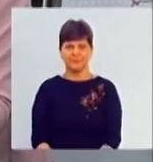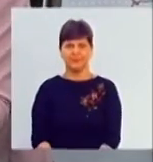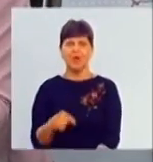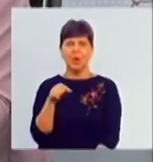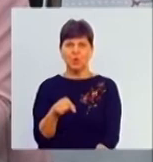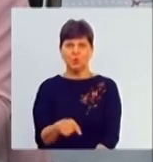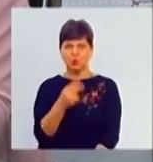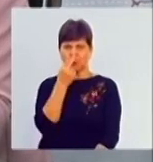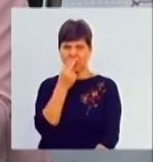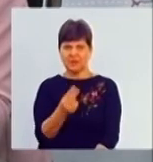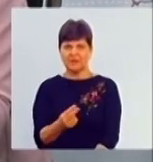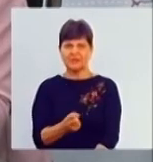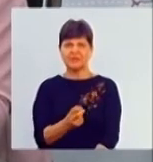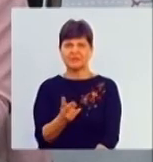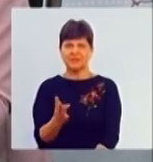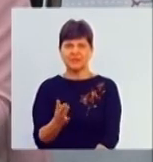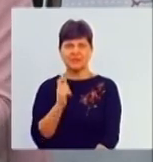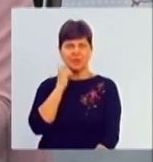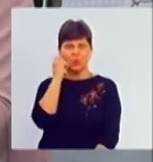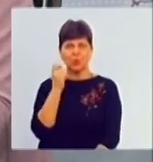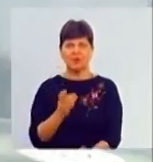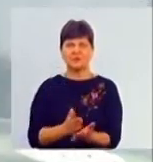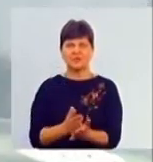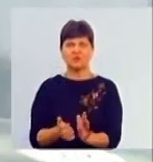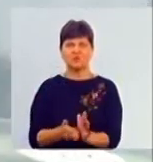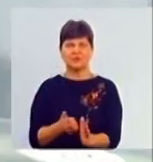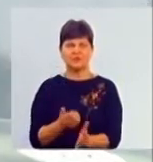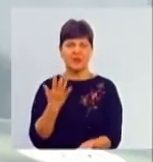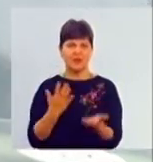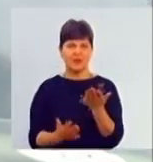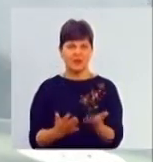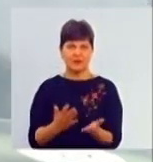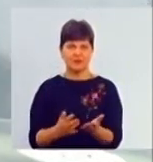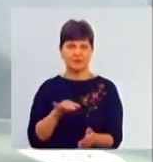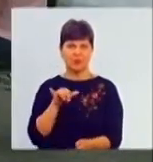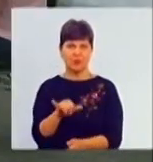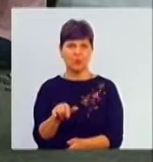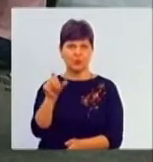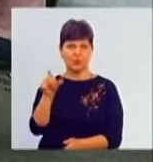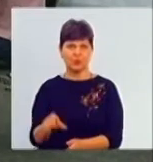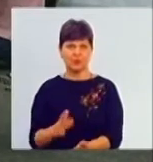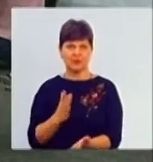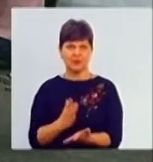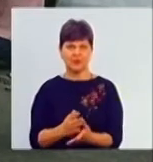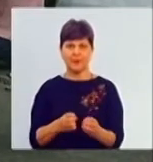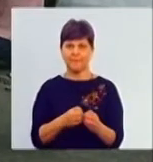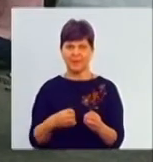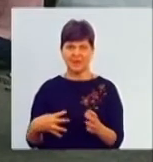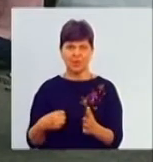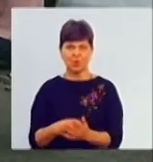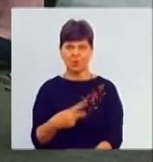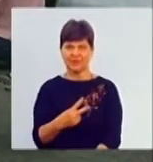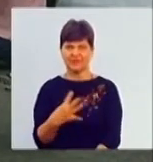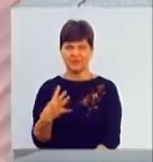дивлячись, скільки років стажу не вистачає. Кажуть, якщо у людини да? сьогодні є від 15 до 24